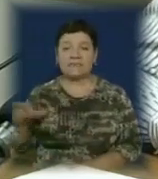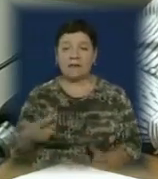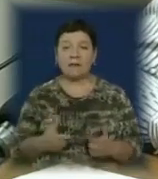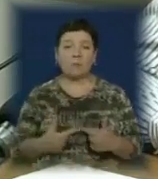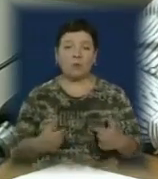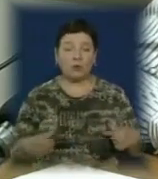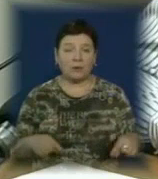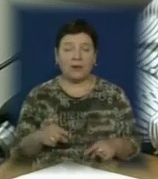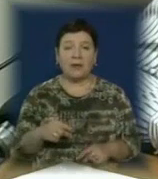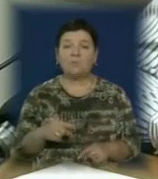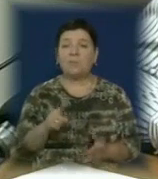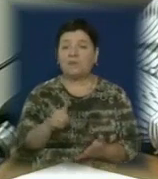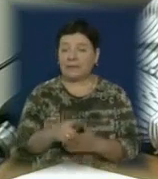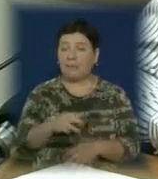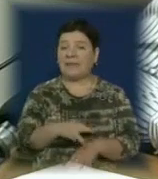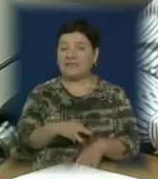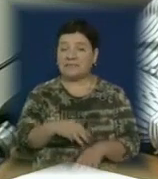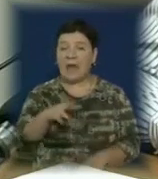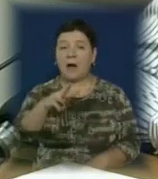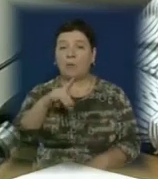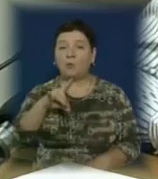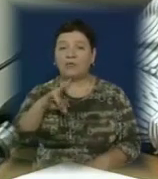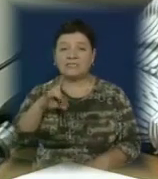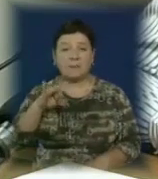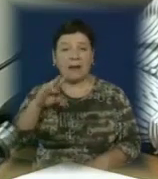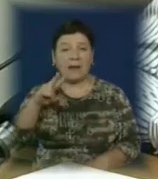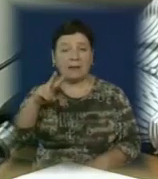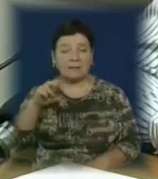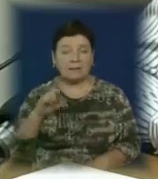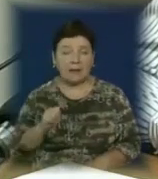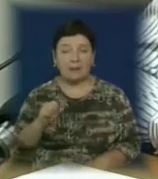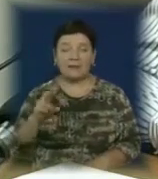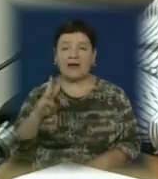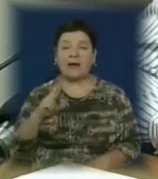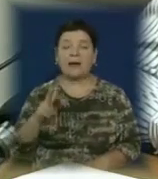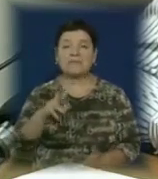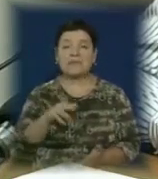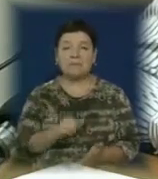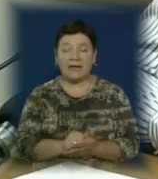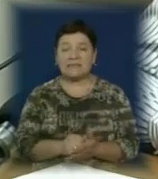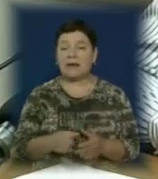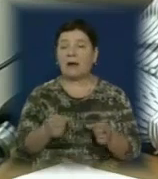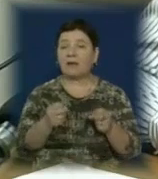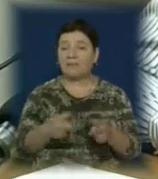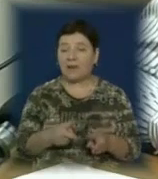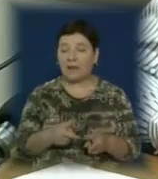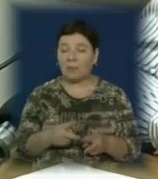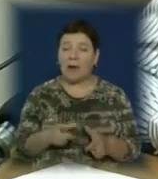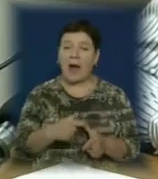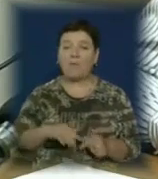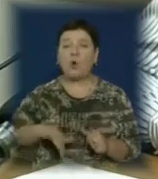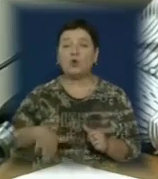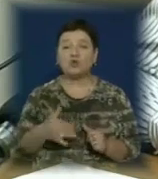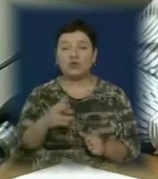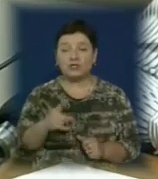бути муніципальна міліція. Кримінальний блок – оце повинна бути поліція, яка займається кримінальними злочинами. Відбір